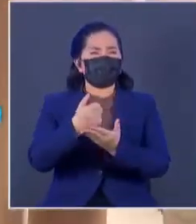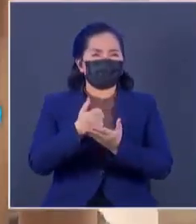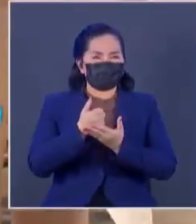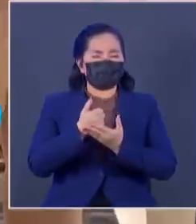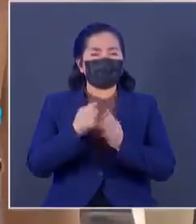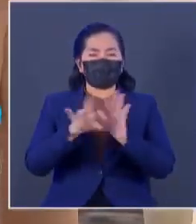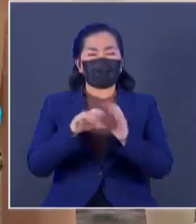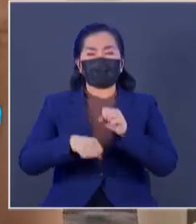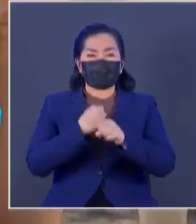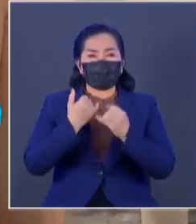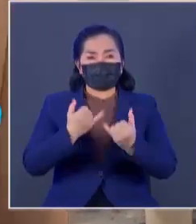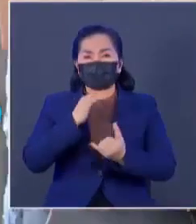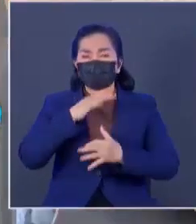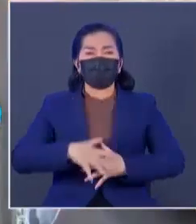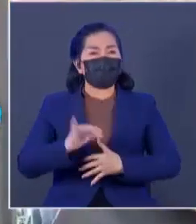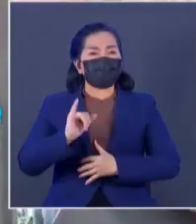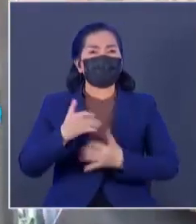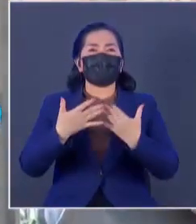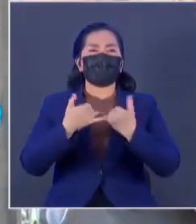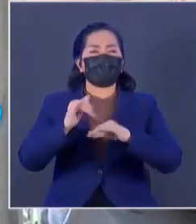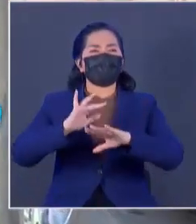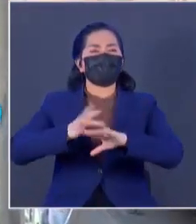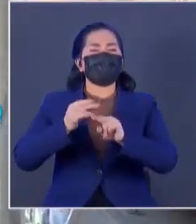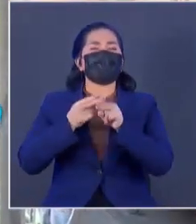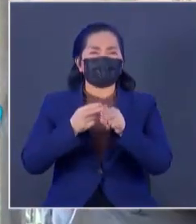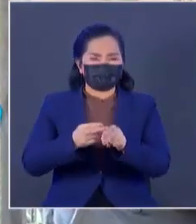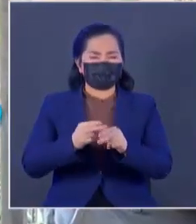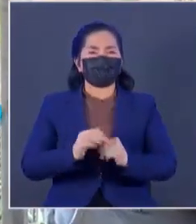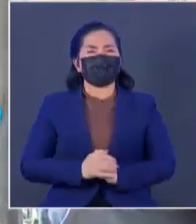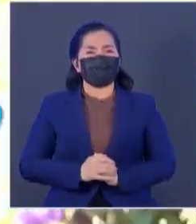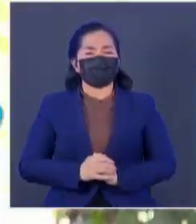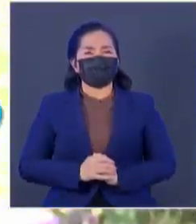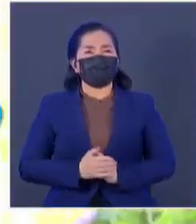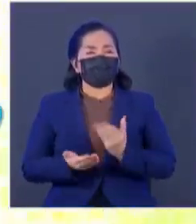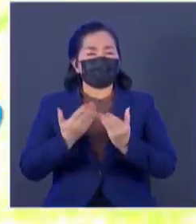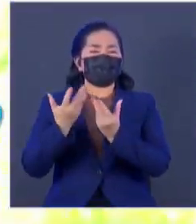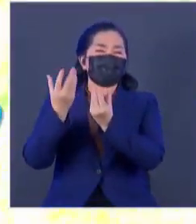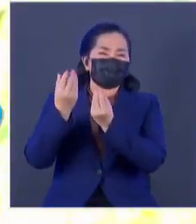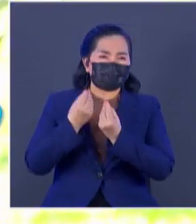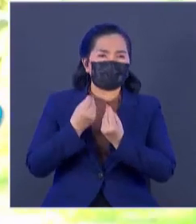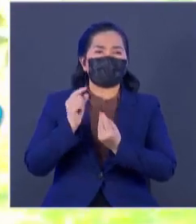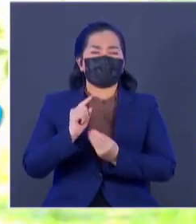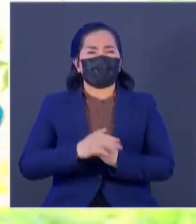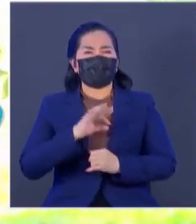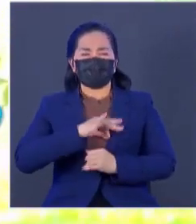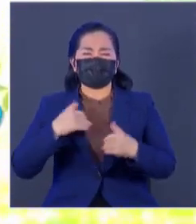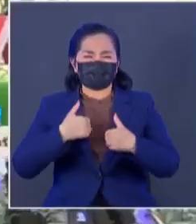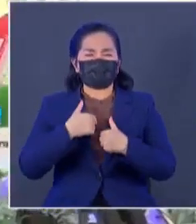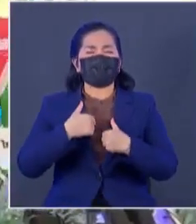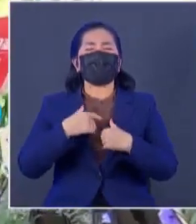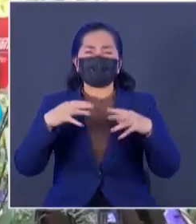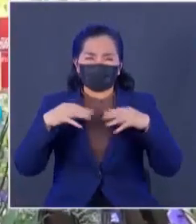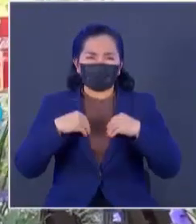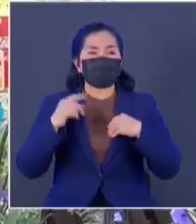แค่สิ้นปีนี้ถ้าหากยังไม่มาก็จะปล่อยให้เป็นไปตามธรรมชาติขึ้นอยู่กับสิ่งศักดิ์สิทธิ์แล้วแล้วถึงแม้ว่าจะท้อใจนะคะแต่ก็ย